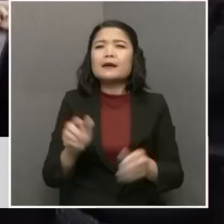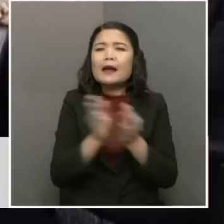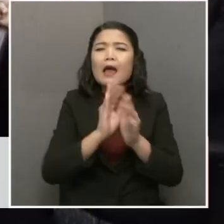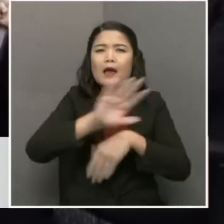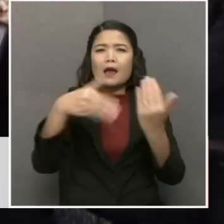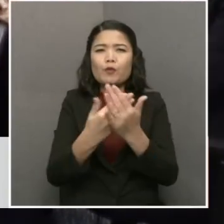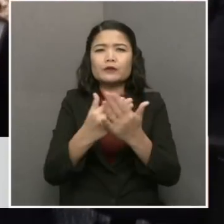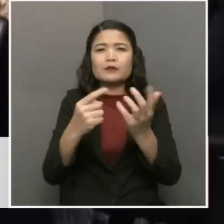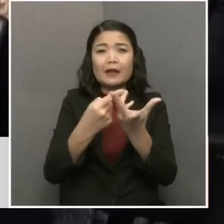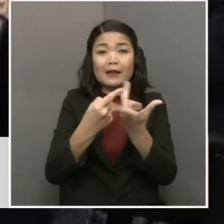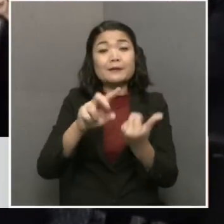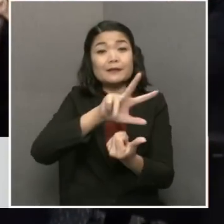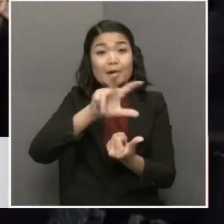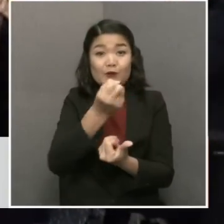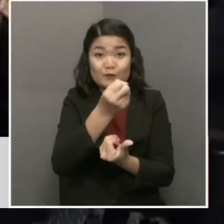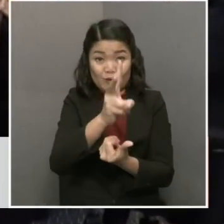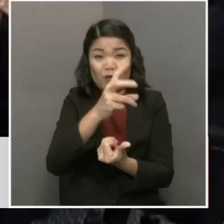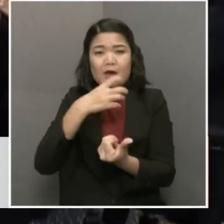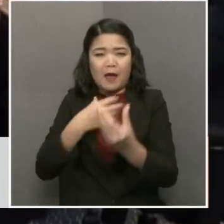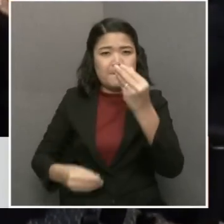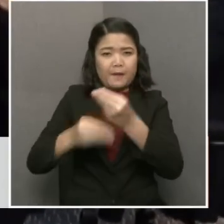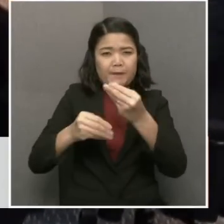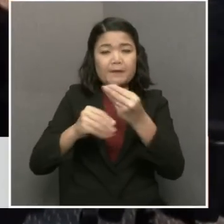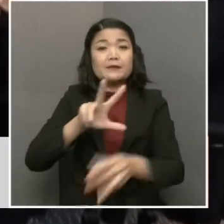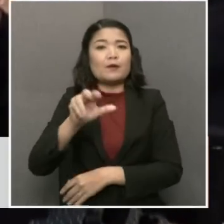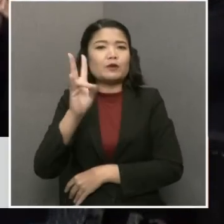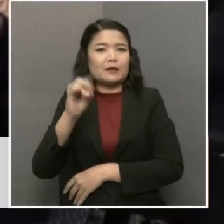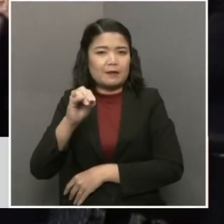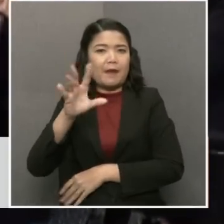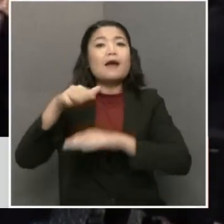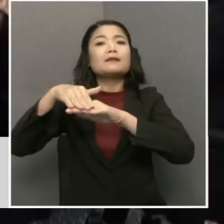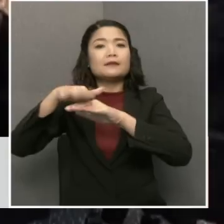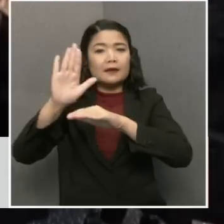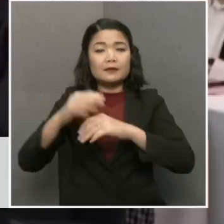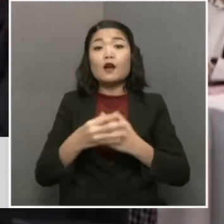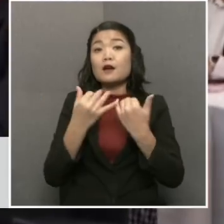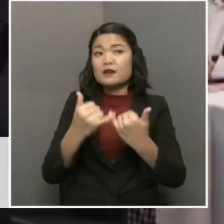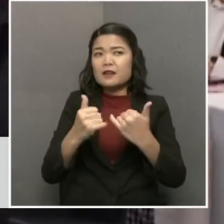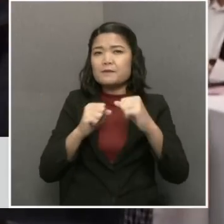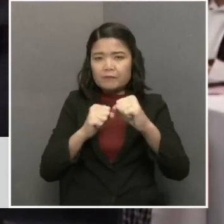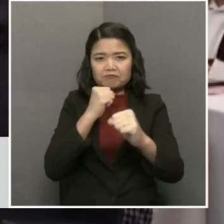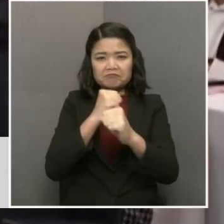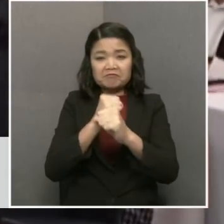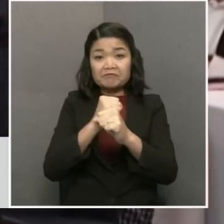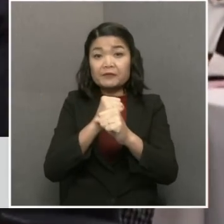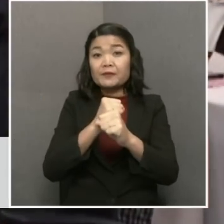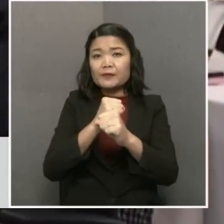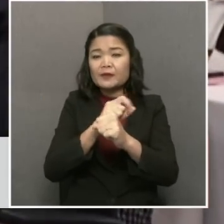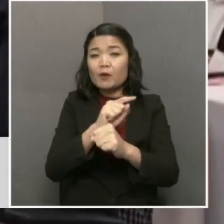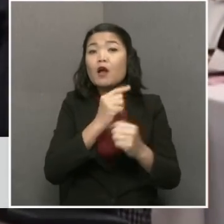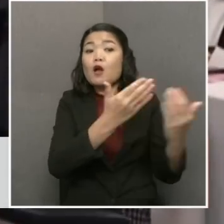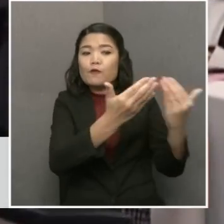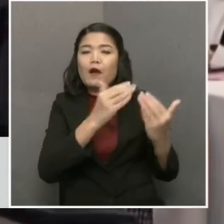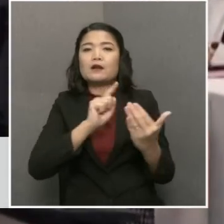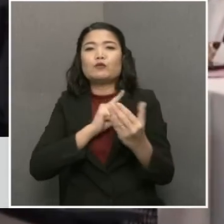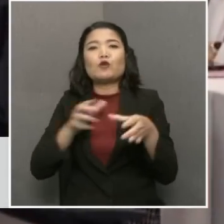เพื่อให้ได้เสียงสนับสนุนมากกว่า375เสียงนั้นได้เริ่มขับเคลื่อนทันทีค่ะภายหลังการรับมอบให้เป็นแ